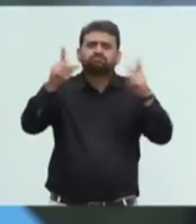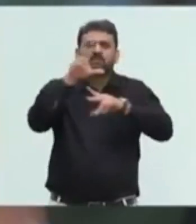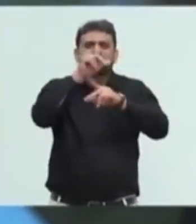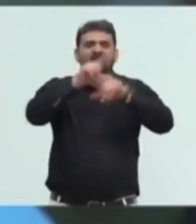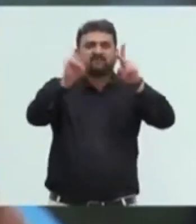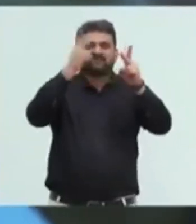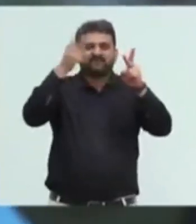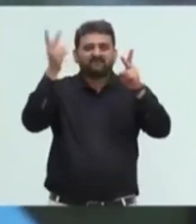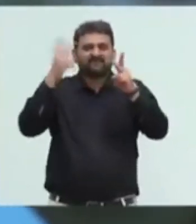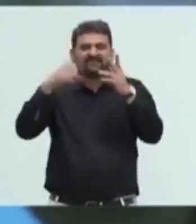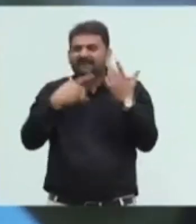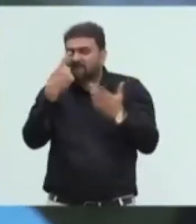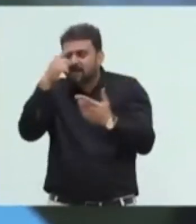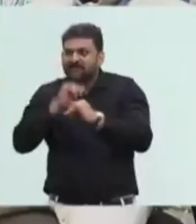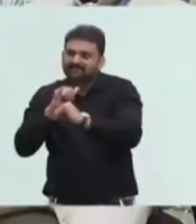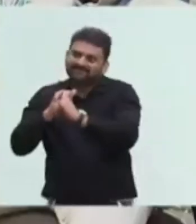करते-करते